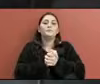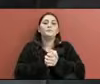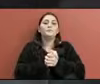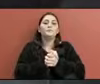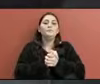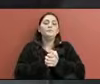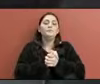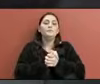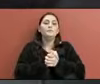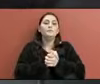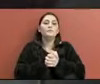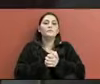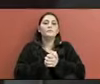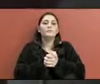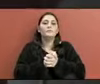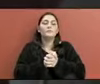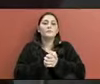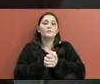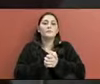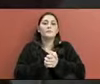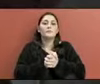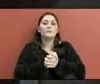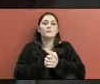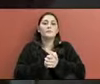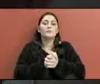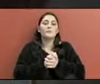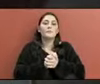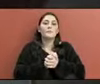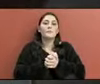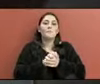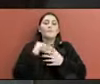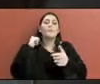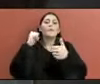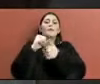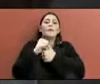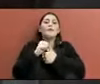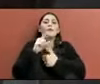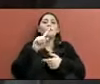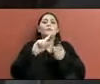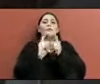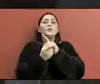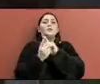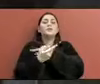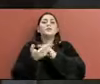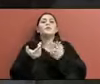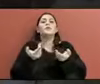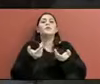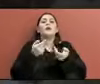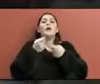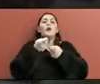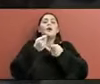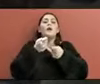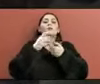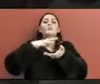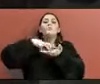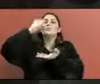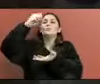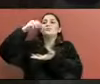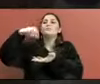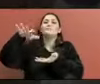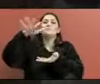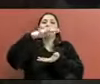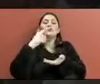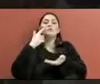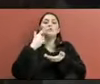merkezlerine ulaşımlarını sağlıyoruz. Yine çeşitli eğitim kurumlarına ulaşımlarını